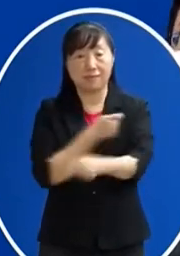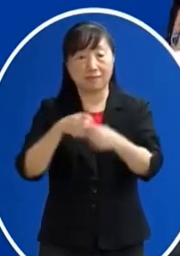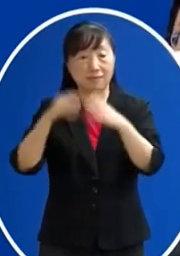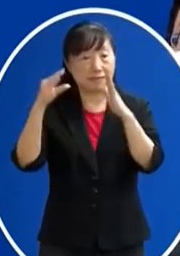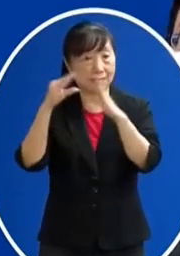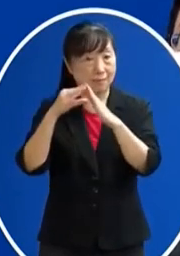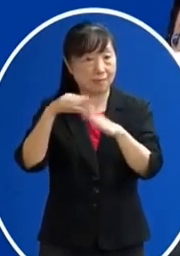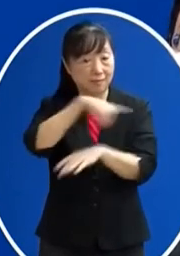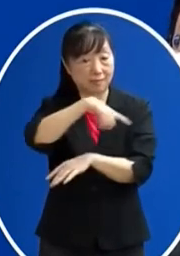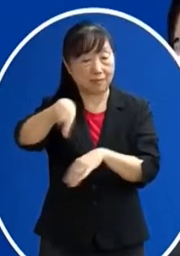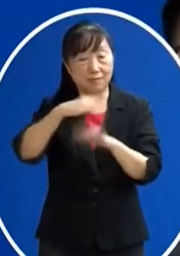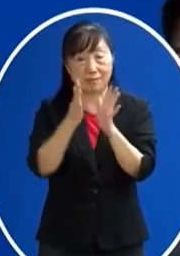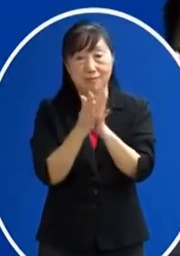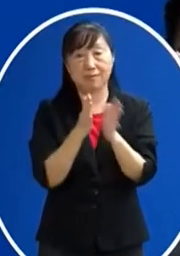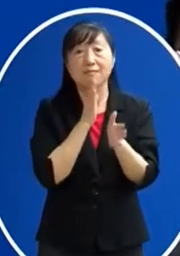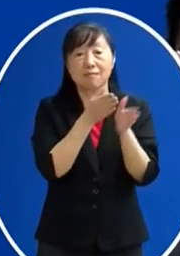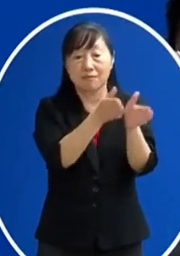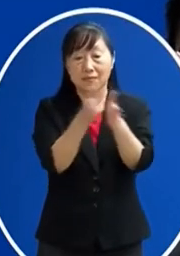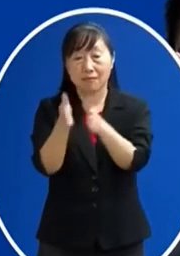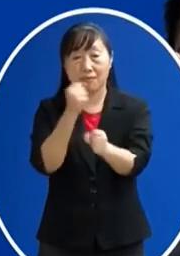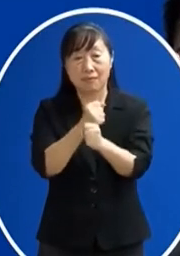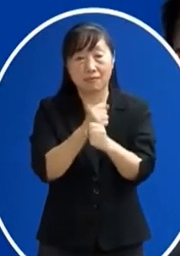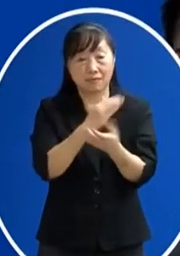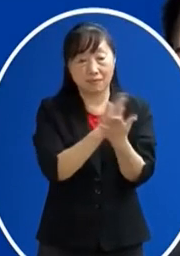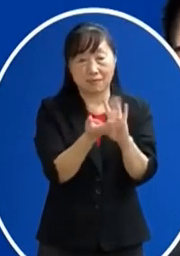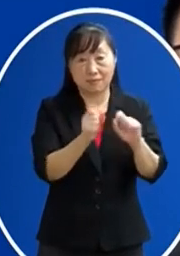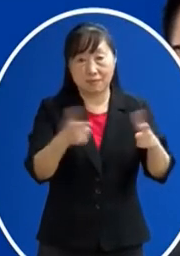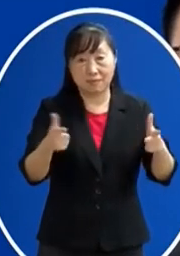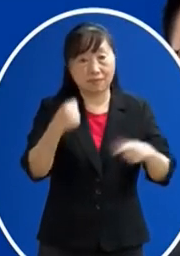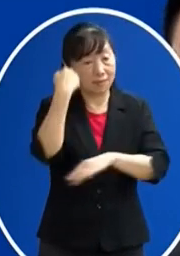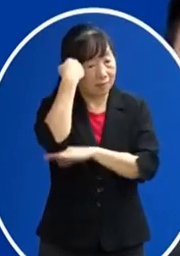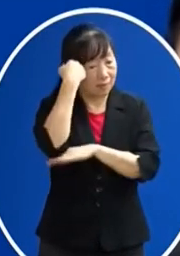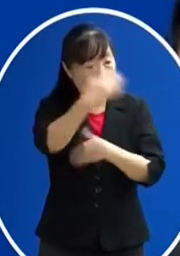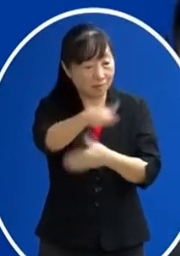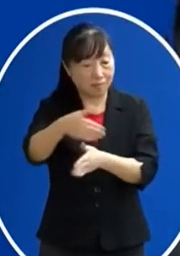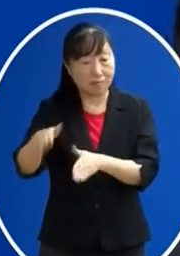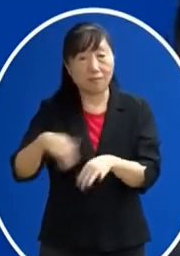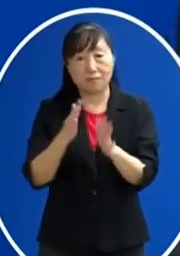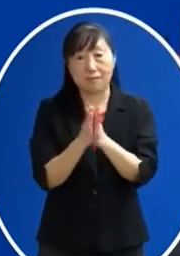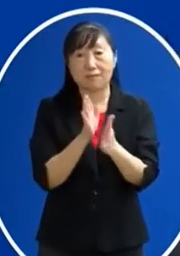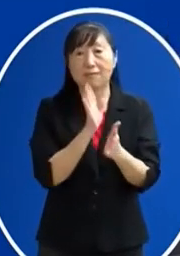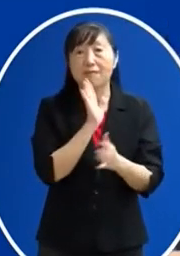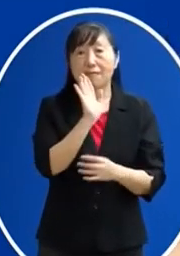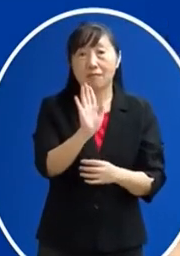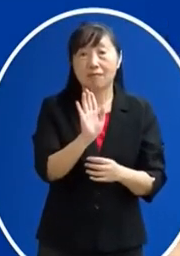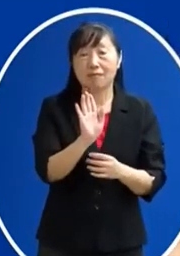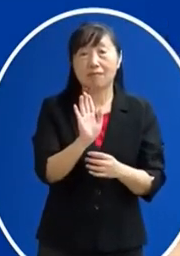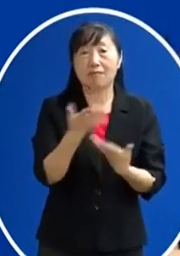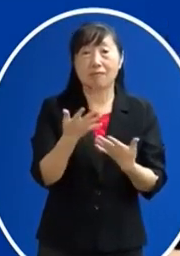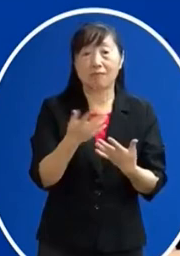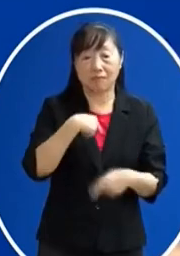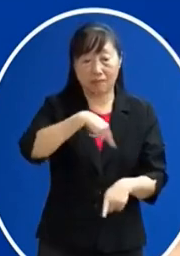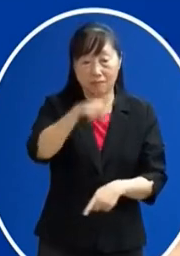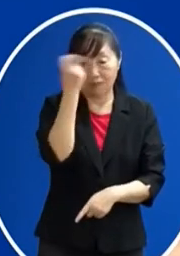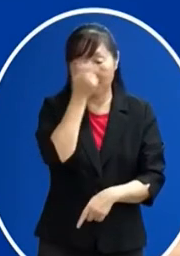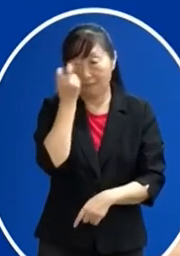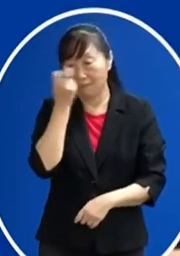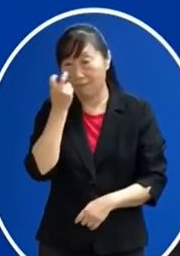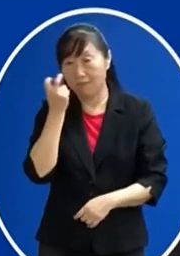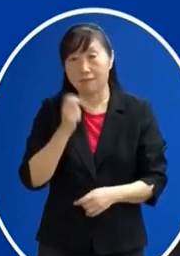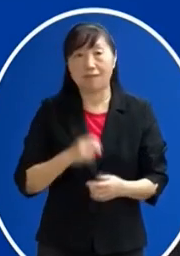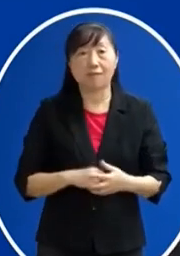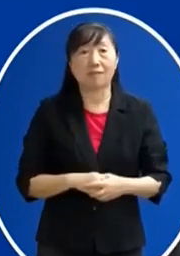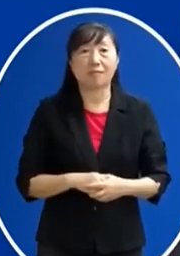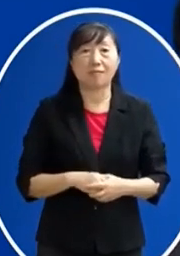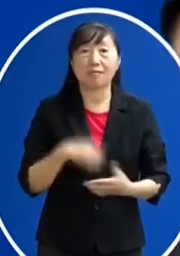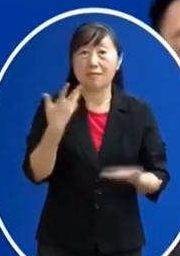就各产业的这个居住的空间等等，都有一连串的这个稽核跟这个检查